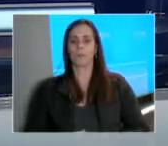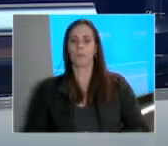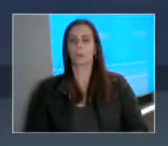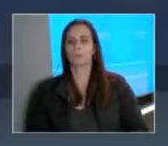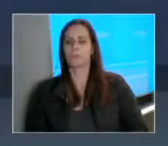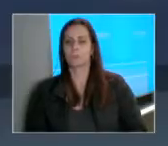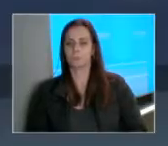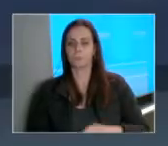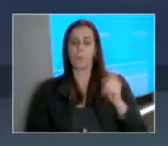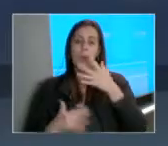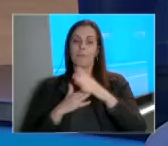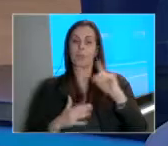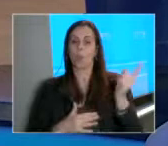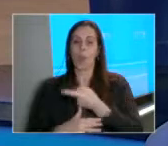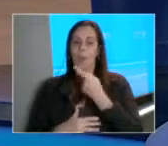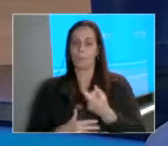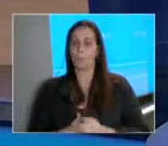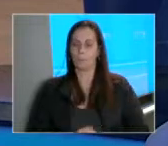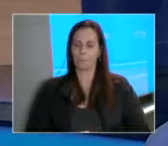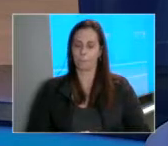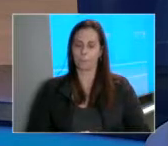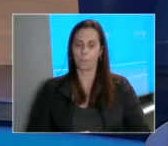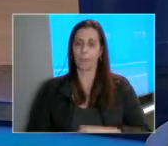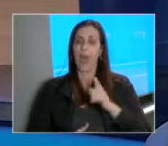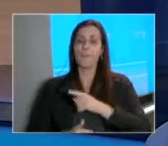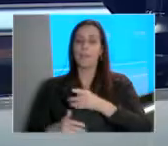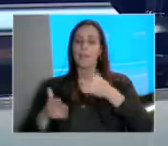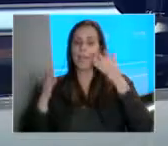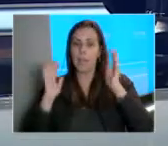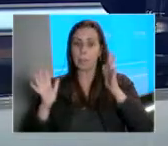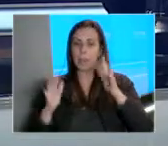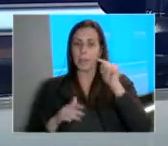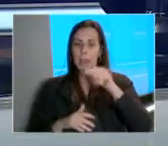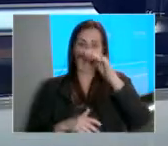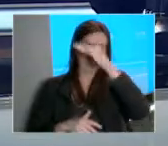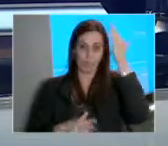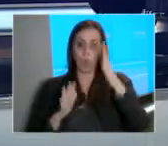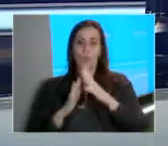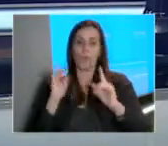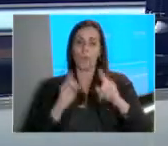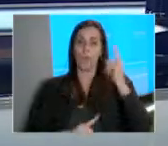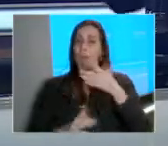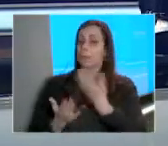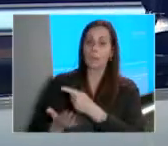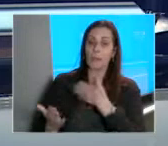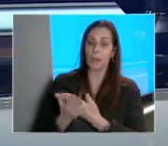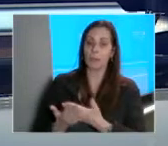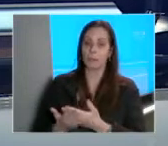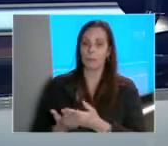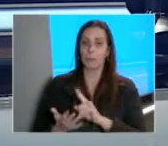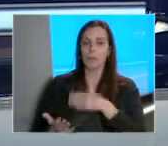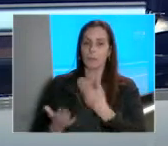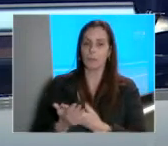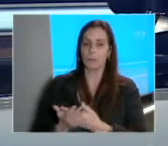אז בואי נפטר את כולם, נפרק את מערכת המשפט. אבל הוא החמיר, הוא החמיר, והגיע להקצנה מאוד מאוד גבוהה. אז מה את מציעה? רגע,